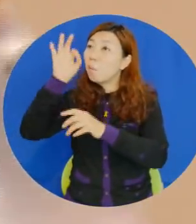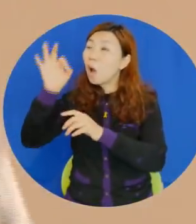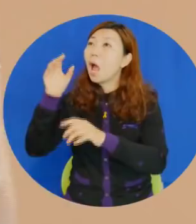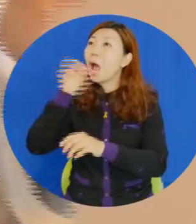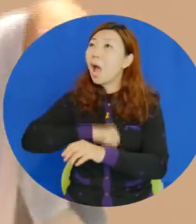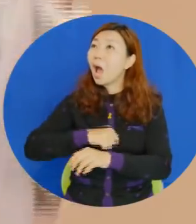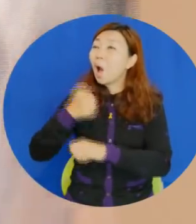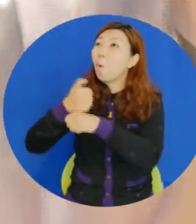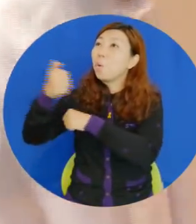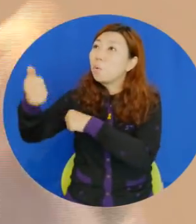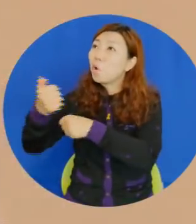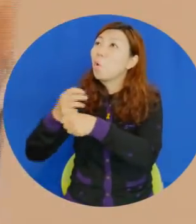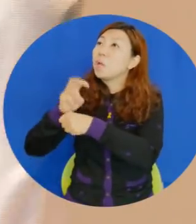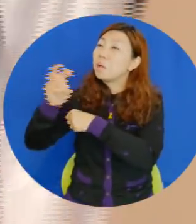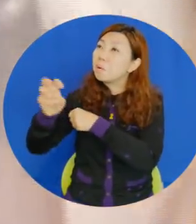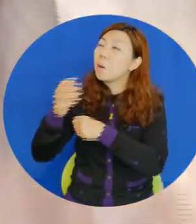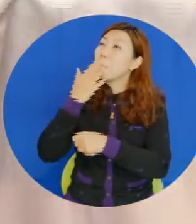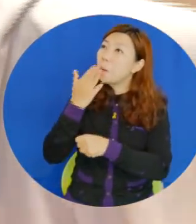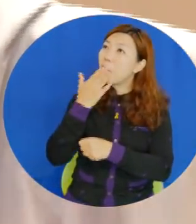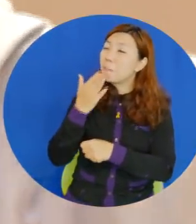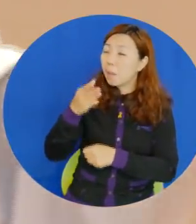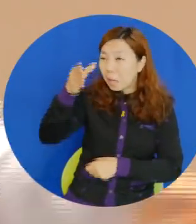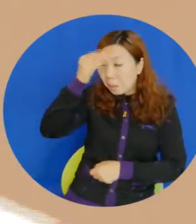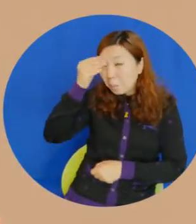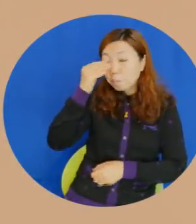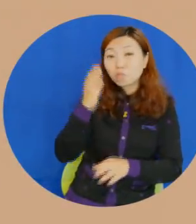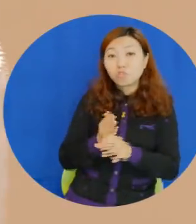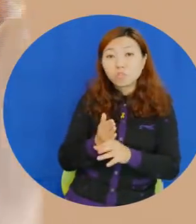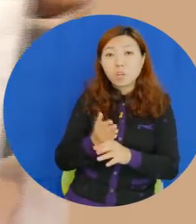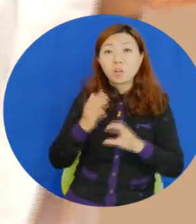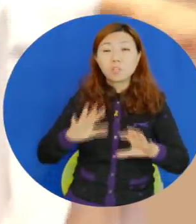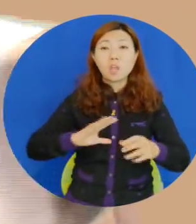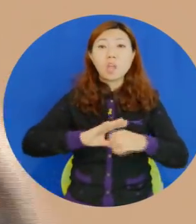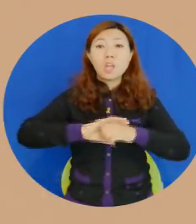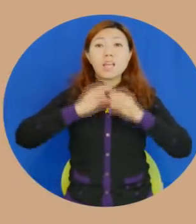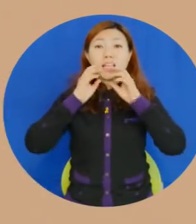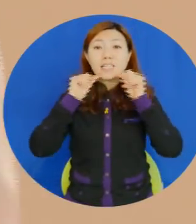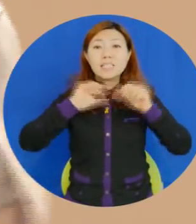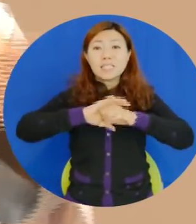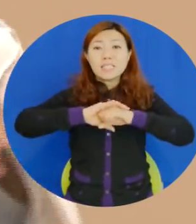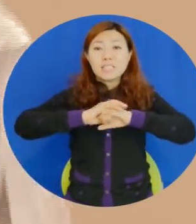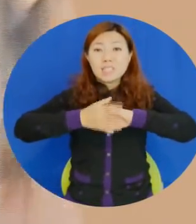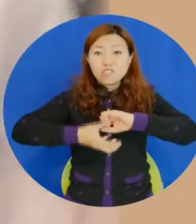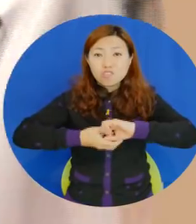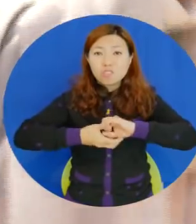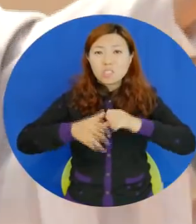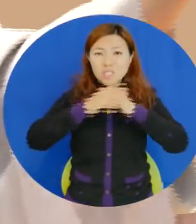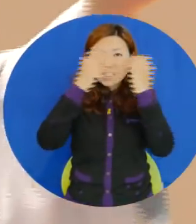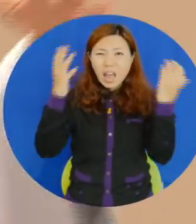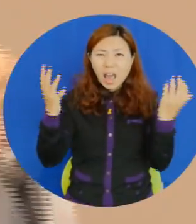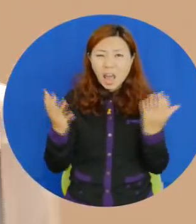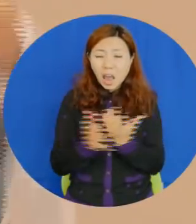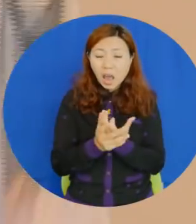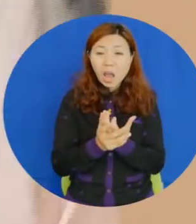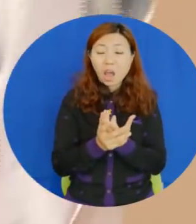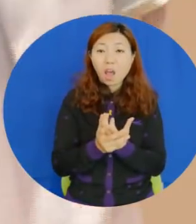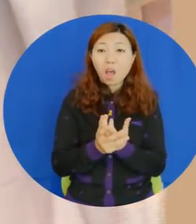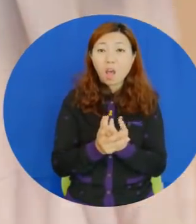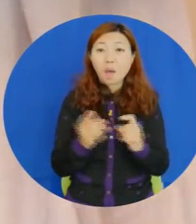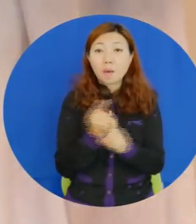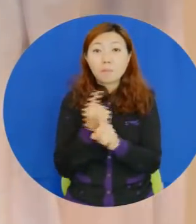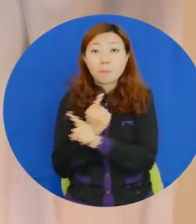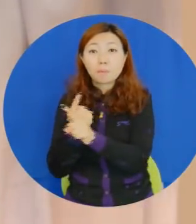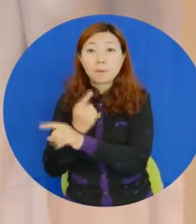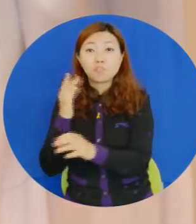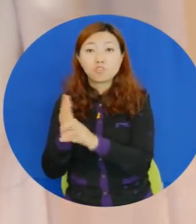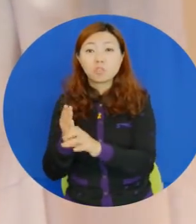있으니까 아 10년 후에 저래 가겠다, 50년 후에 저래 가겠다는 게 있는데 이제는 전 지구가 새로운 변화로 가니까 우리가 딴